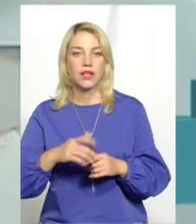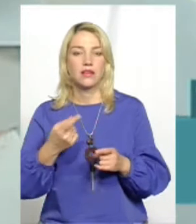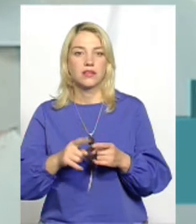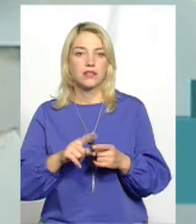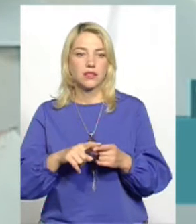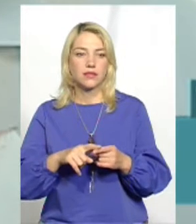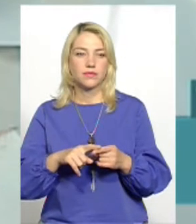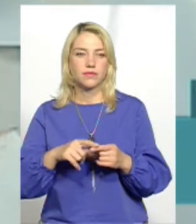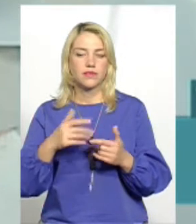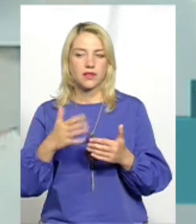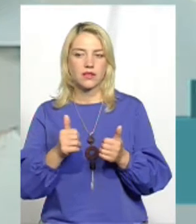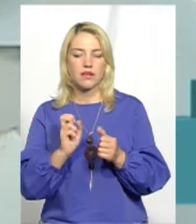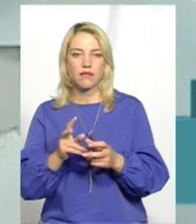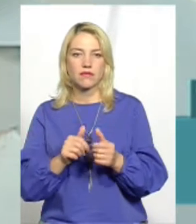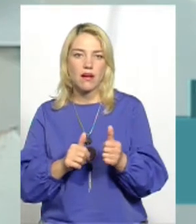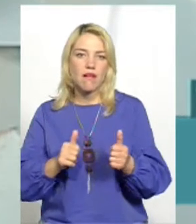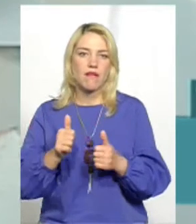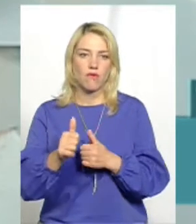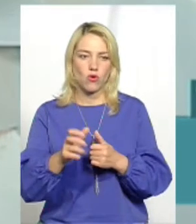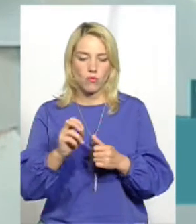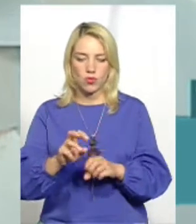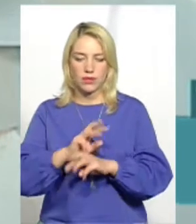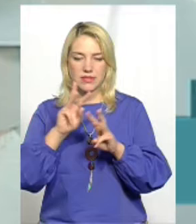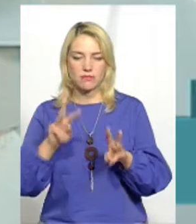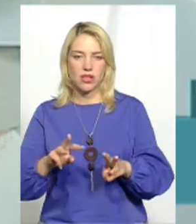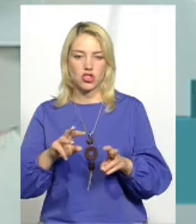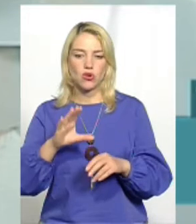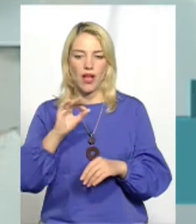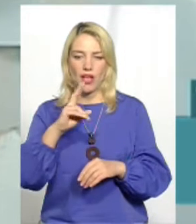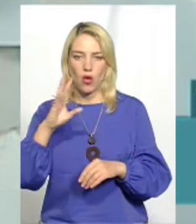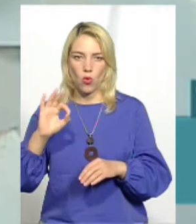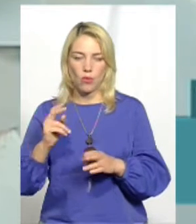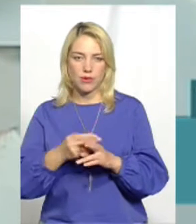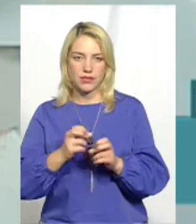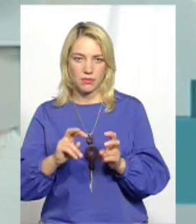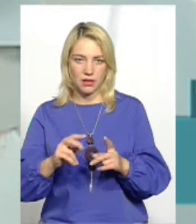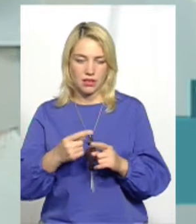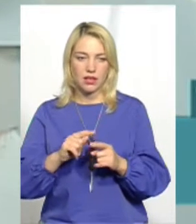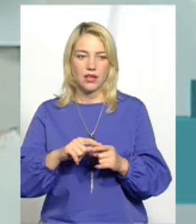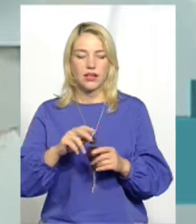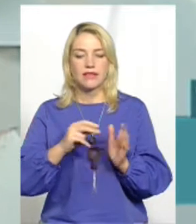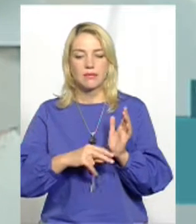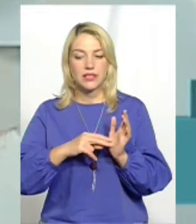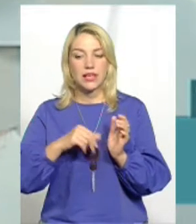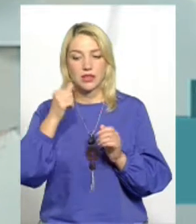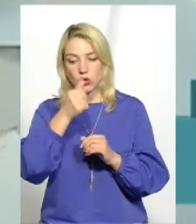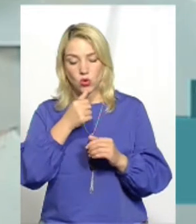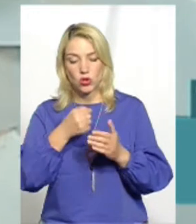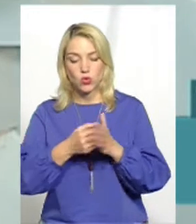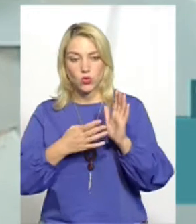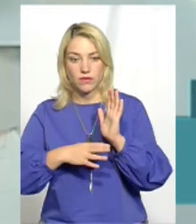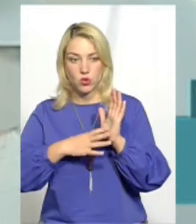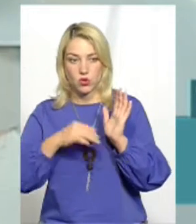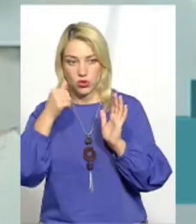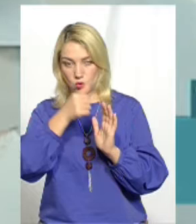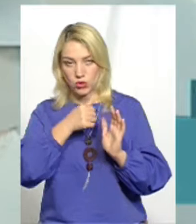це такий ривок про забезпечення екологічної безпеки. От в 80-х роках минулого сторіччя до 90-х